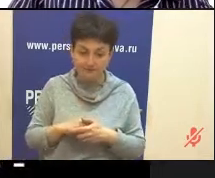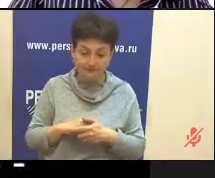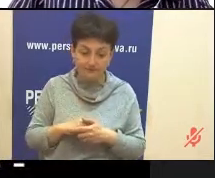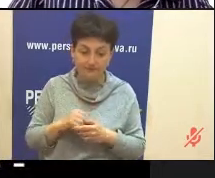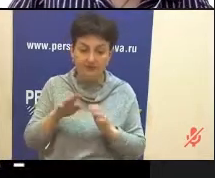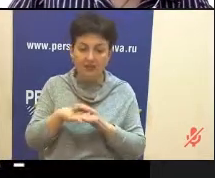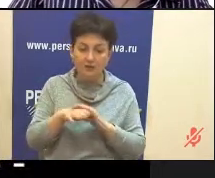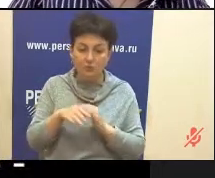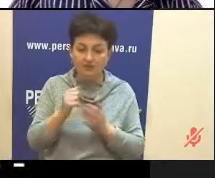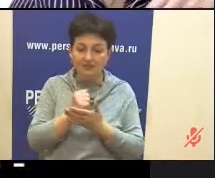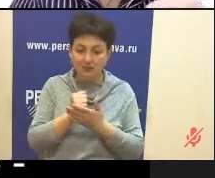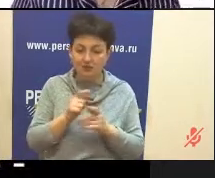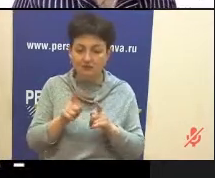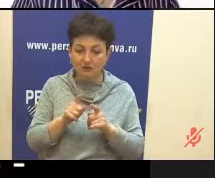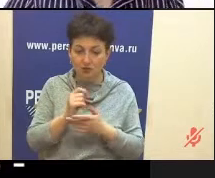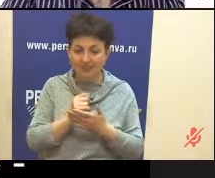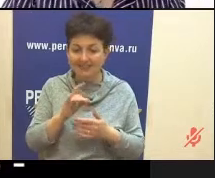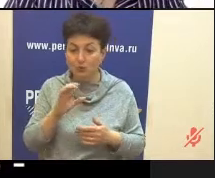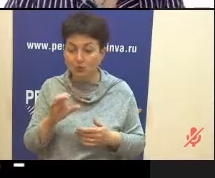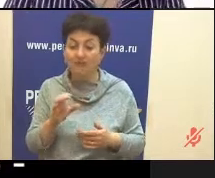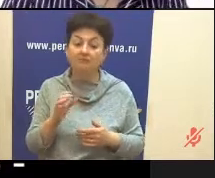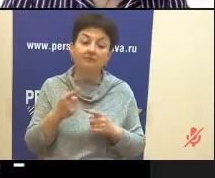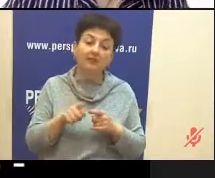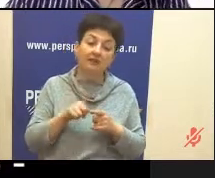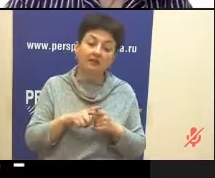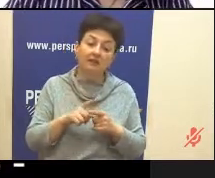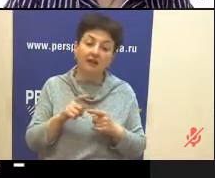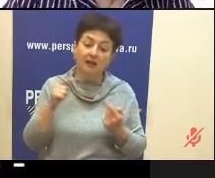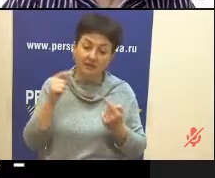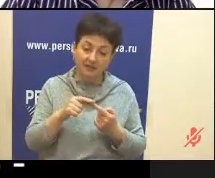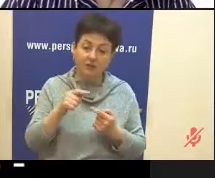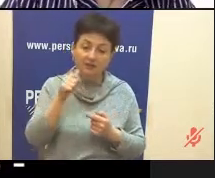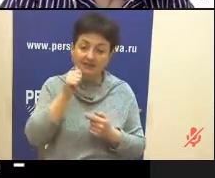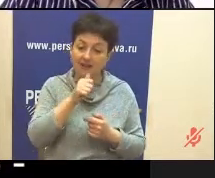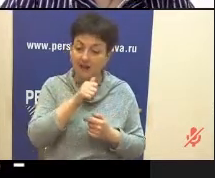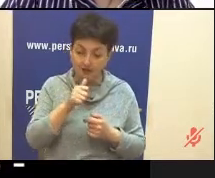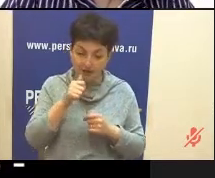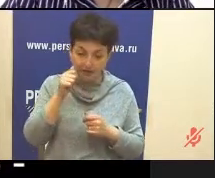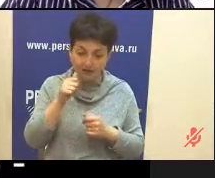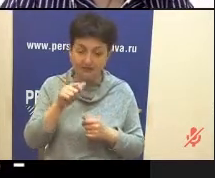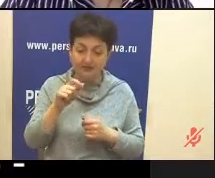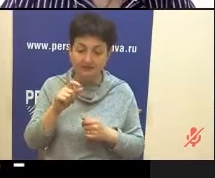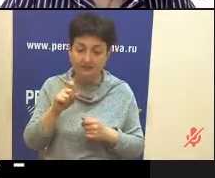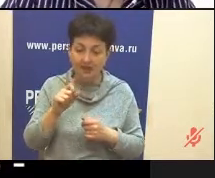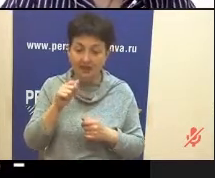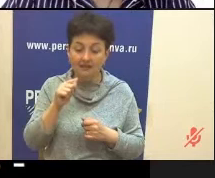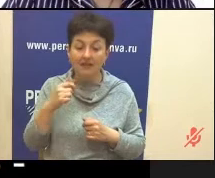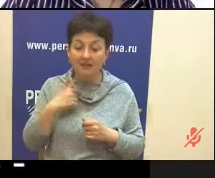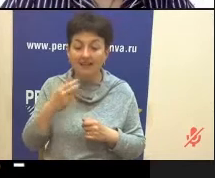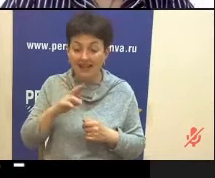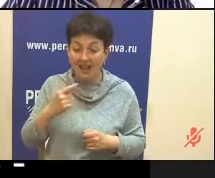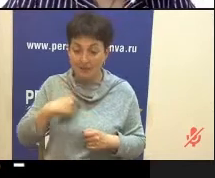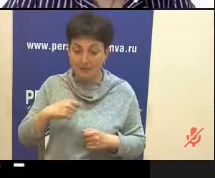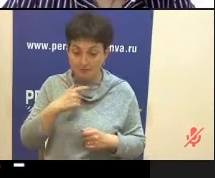дальше. Отсутствие ресурсов тоже ресурс. Это определенная загадка, но я сразу